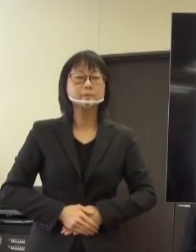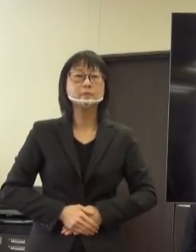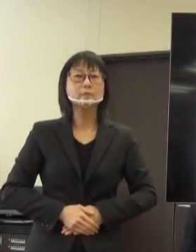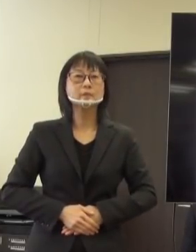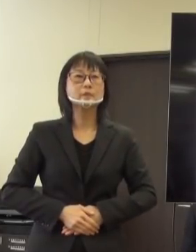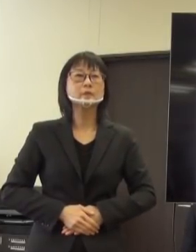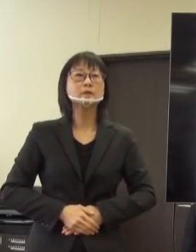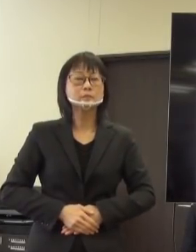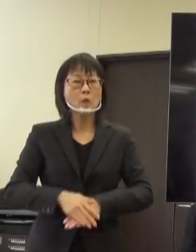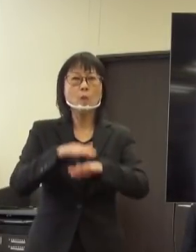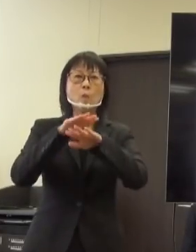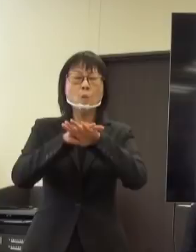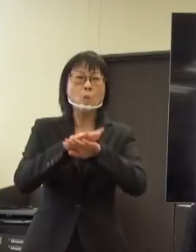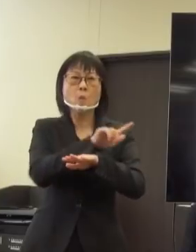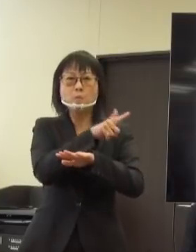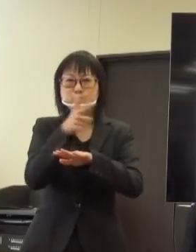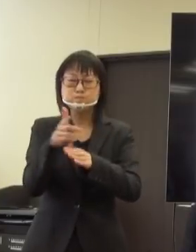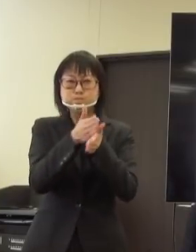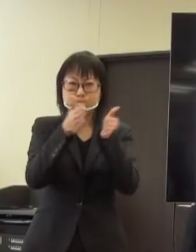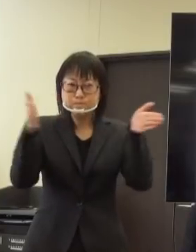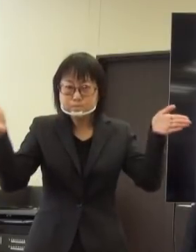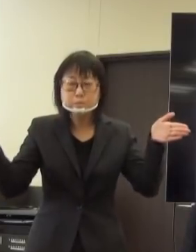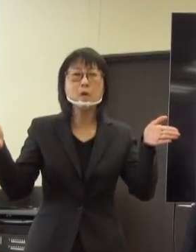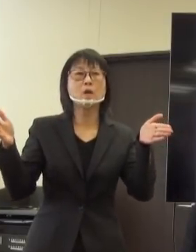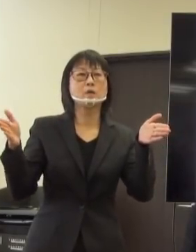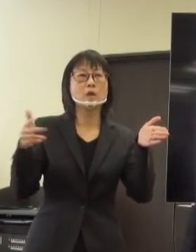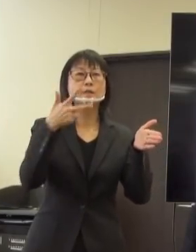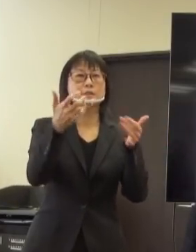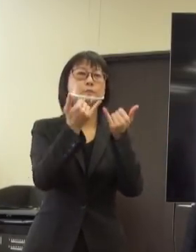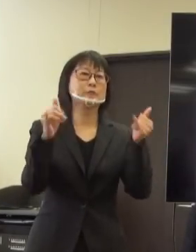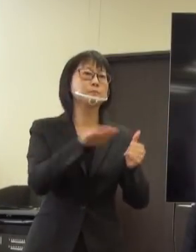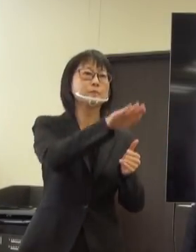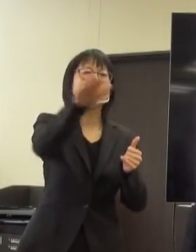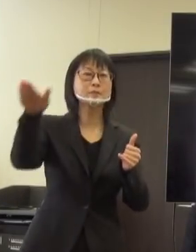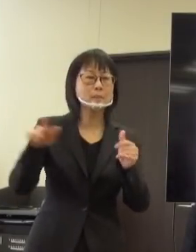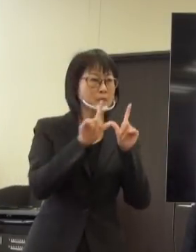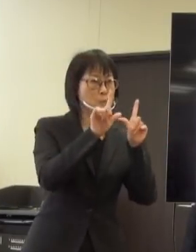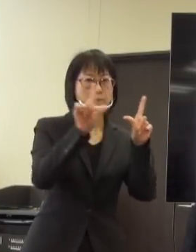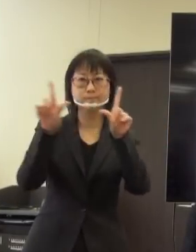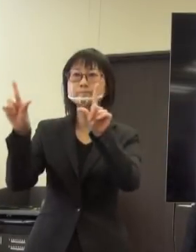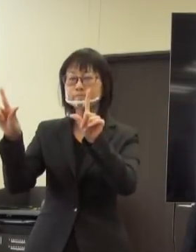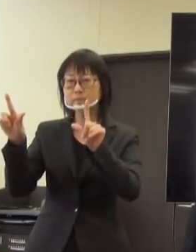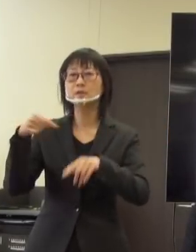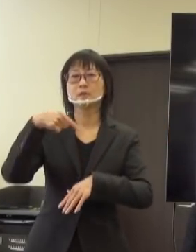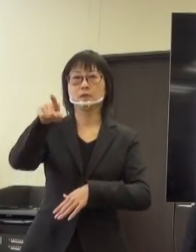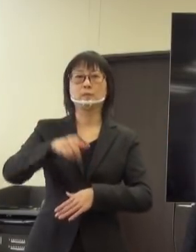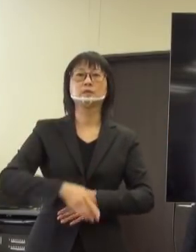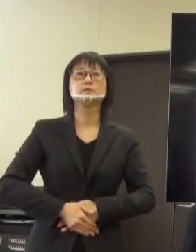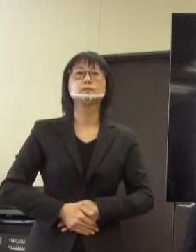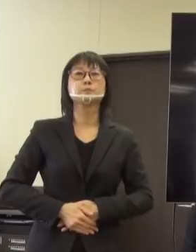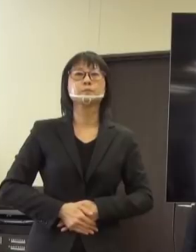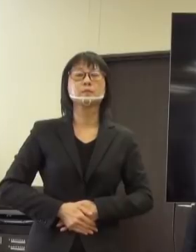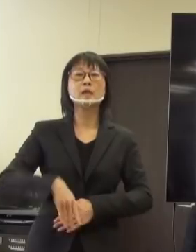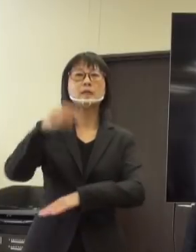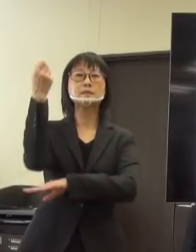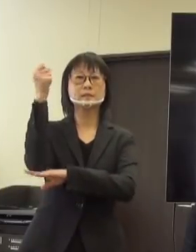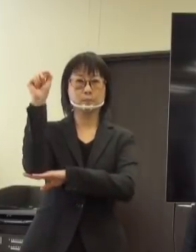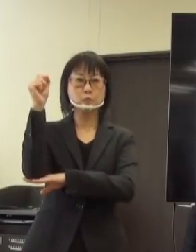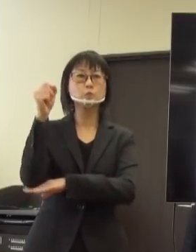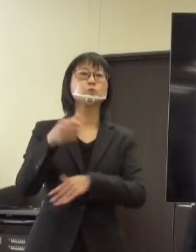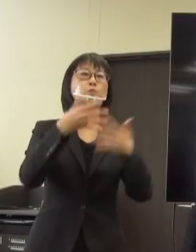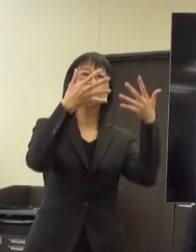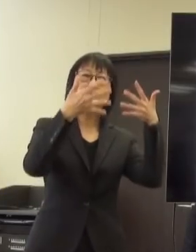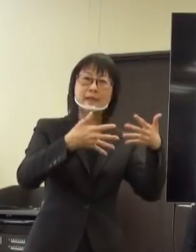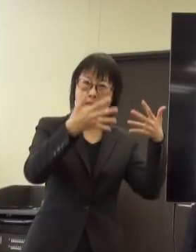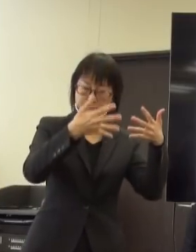ざまな手段を通じて実施をしてまいります。それから新聞テレビラジオなどでの広報